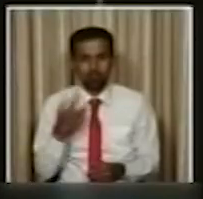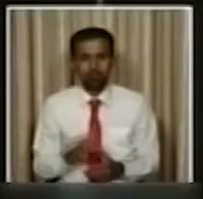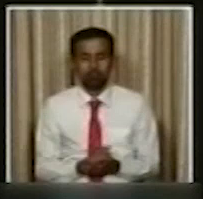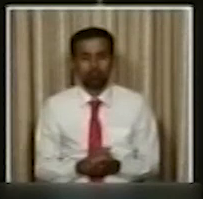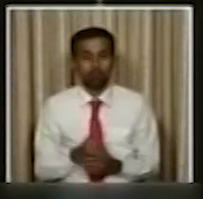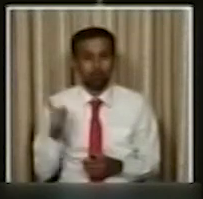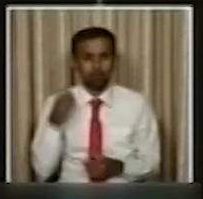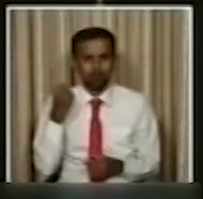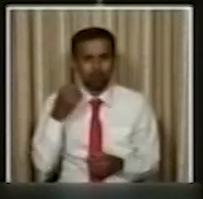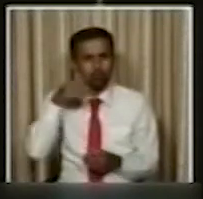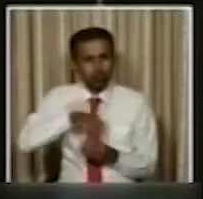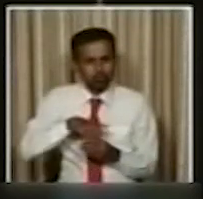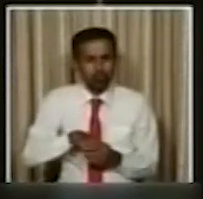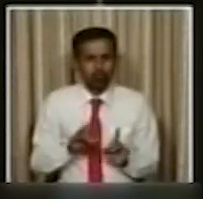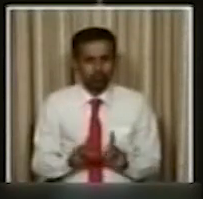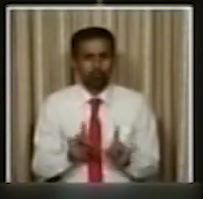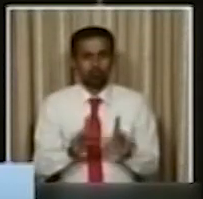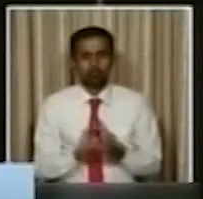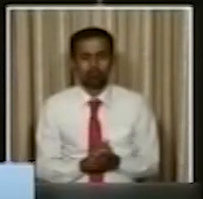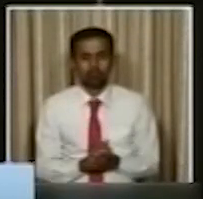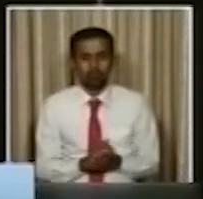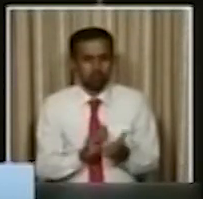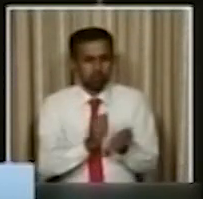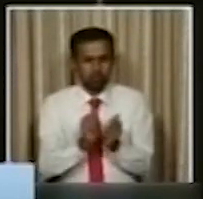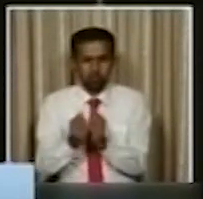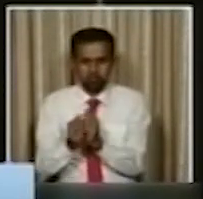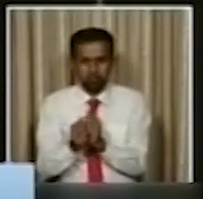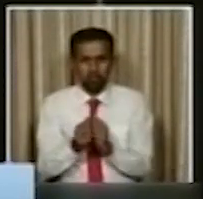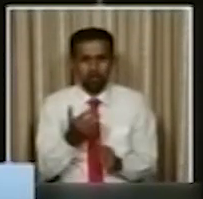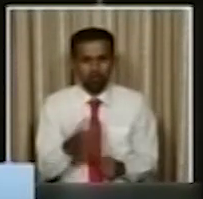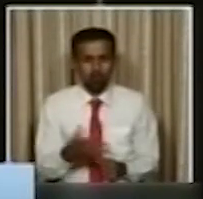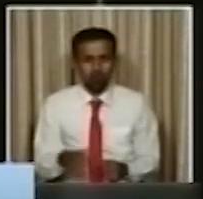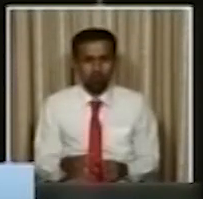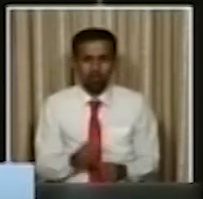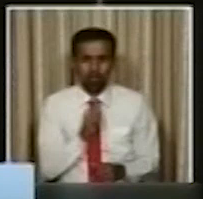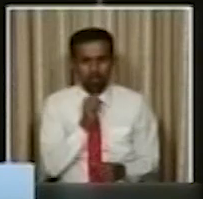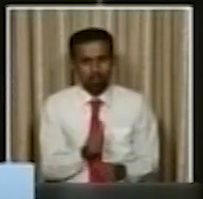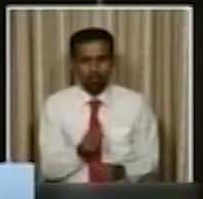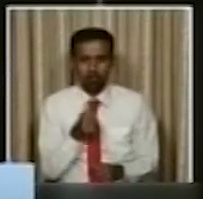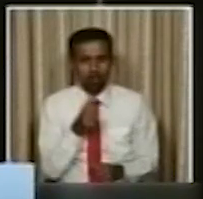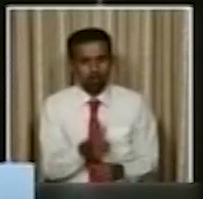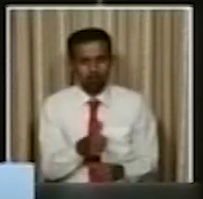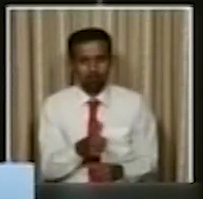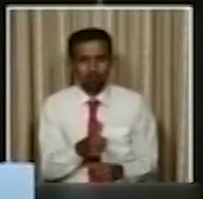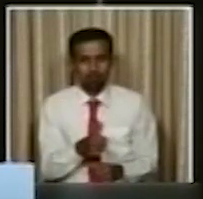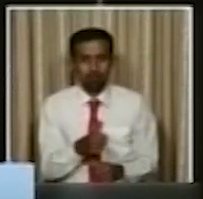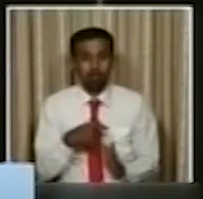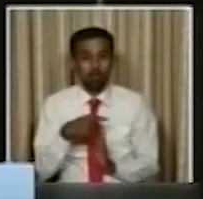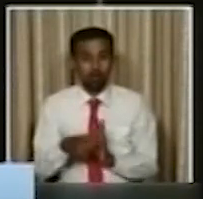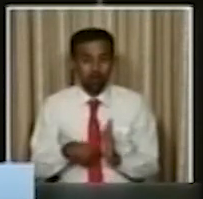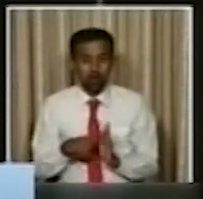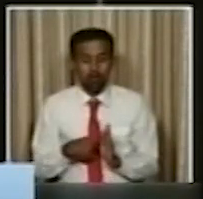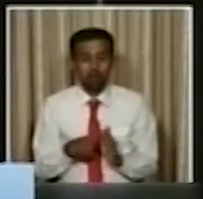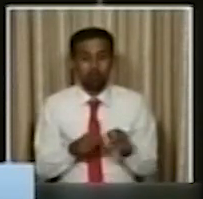சில சில மாற்றங்கள் நடந்திருக்கின்றது என்பது உண்மையாக இருந்தாலும் கூட நாட்டினது மக்களின்